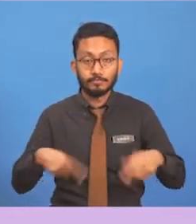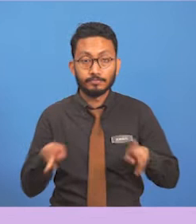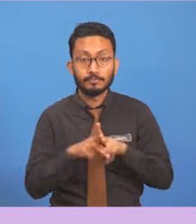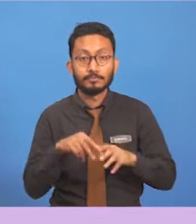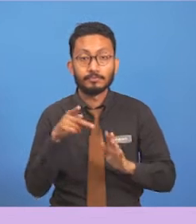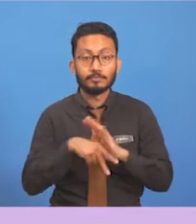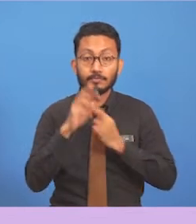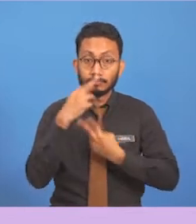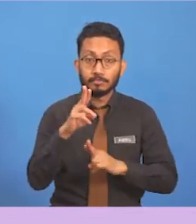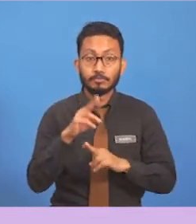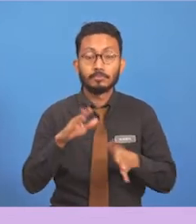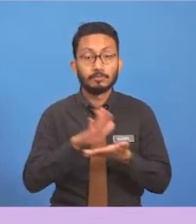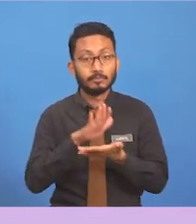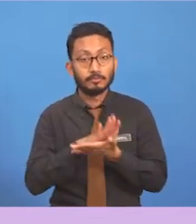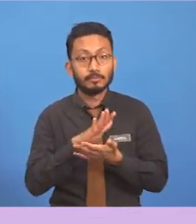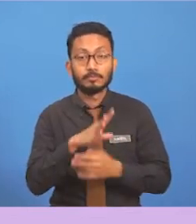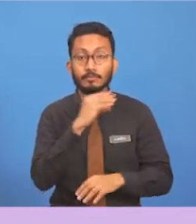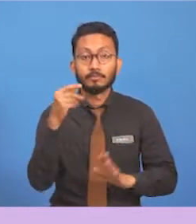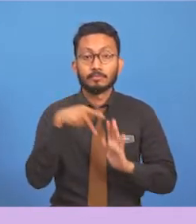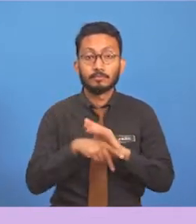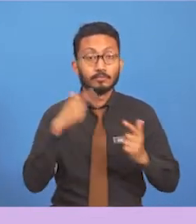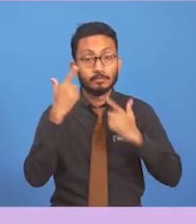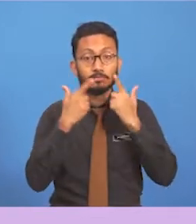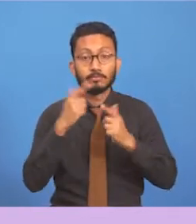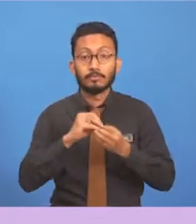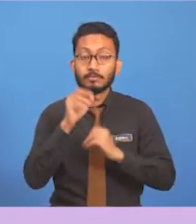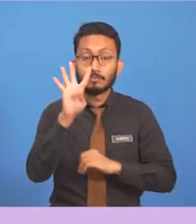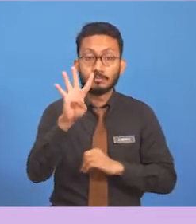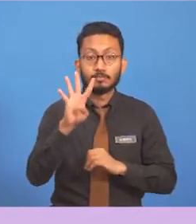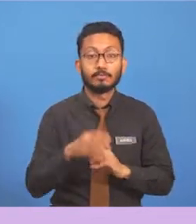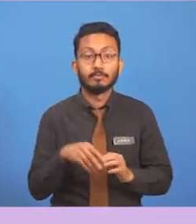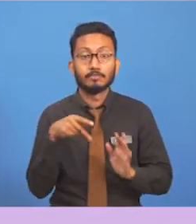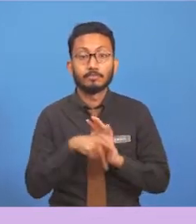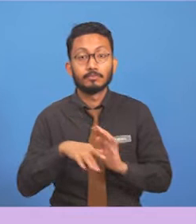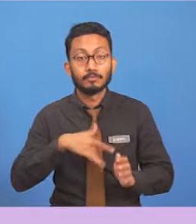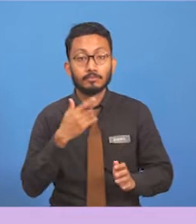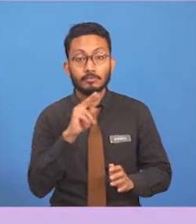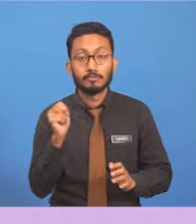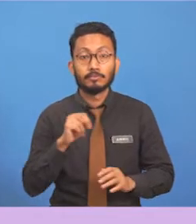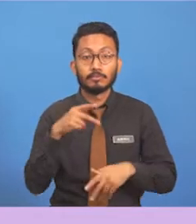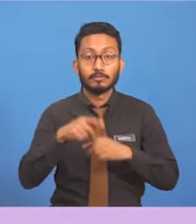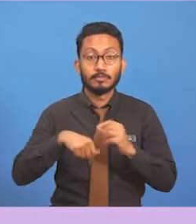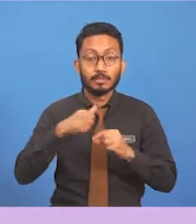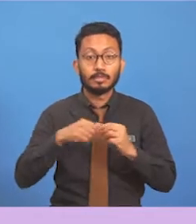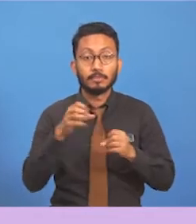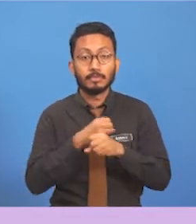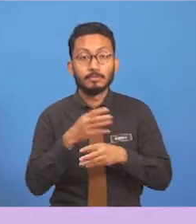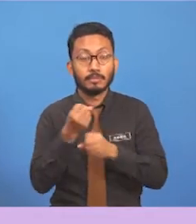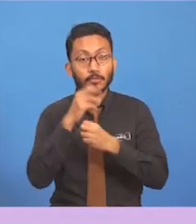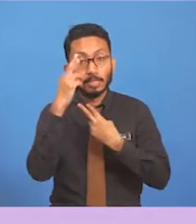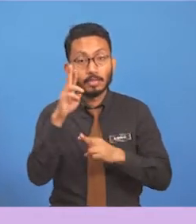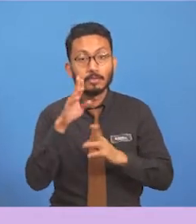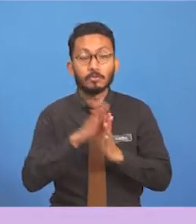warga sekolah dan berlawanan keempat perasaan apabila dapat menghormati